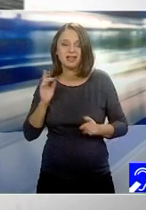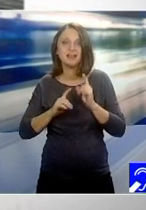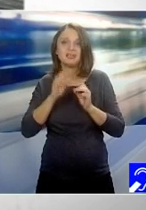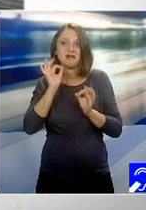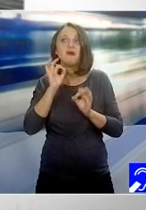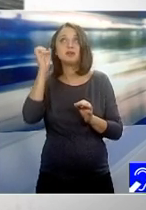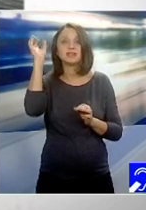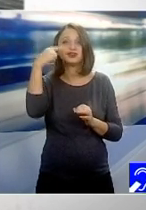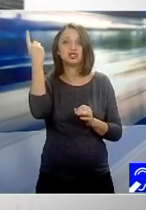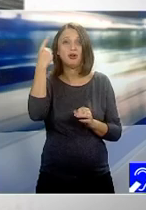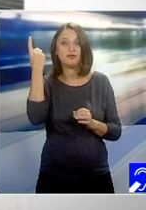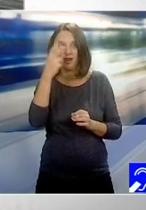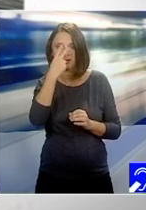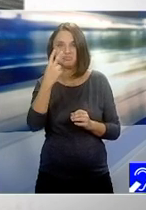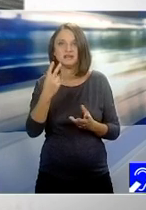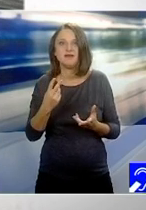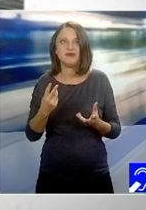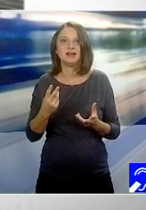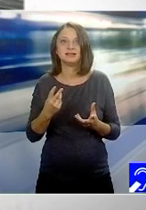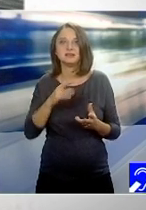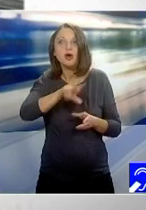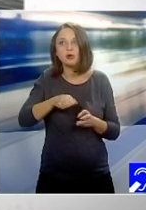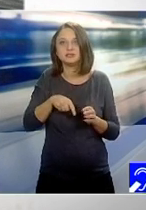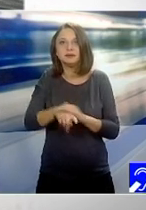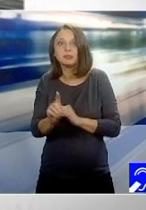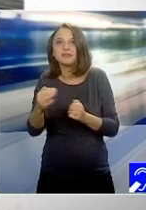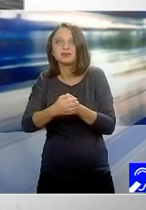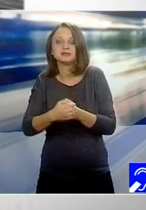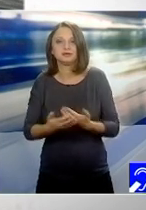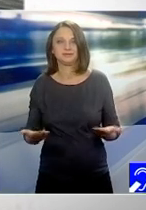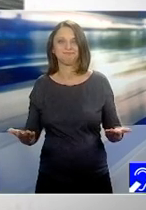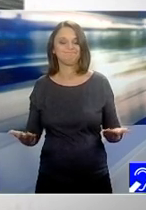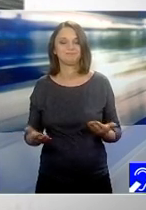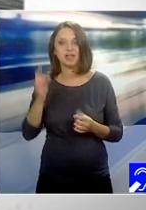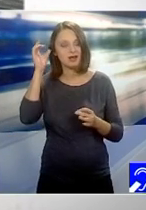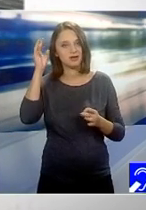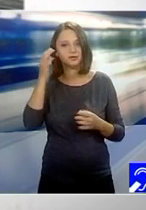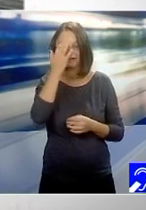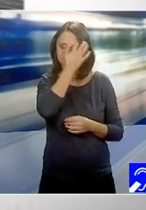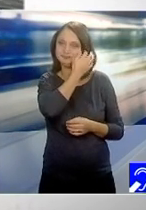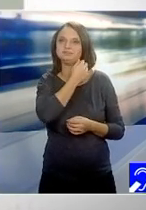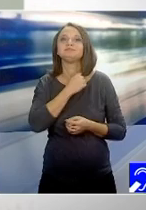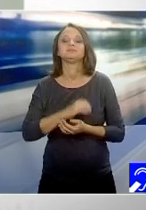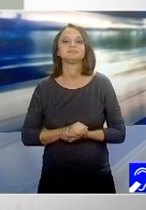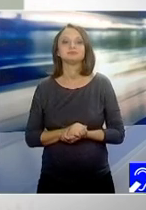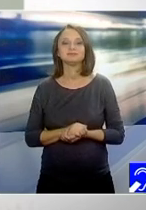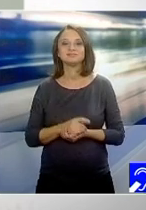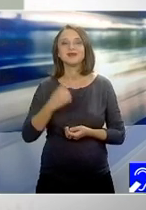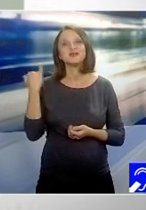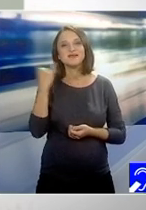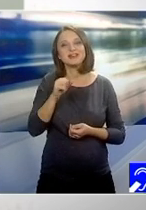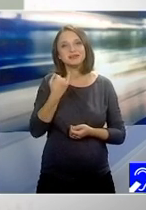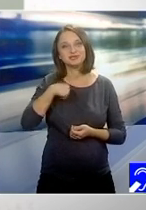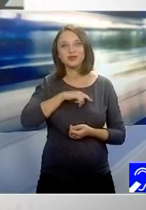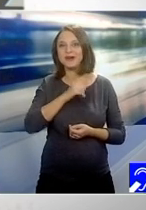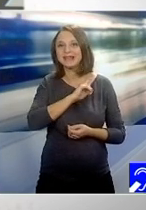așa ceva. Așteptăm să vă vedem în acțiune. Să venim și noi, dar nu cu girofarul, bineînțeles.